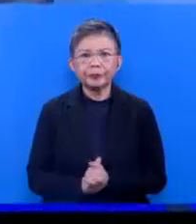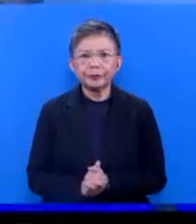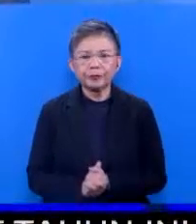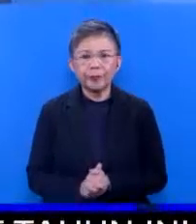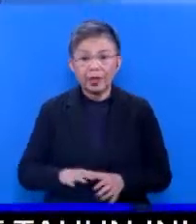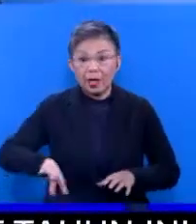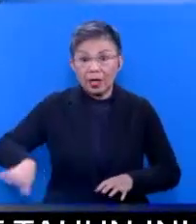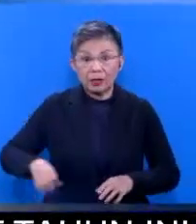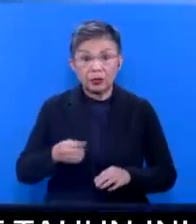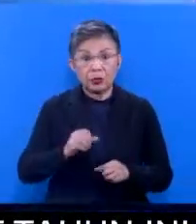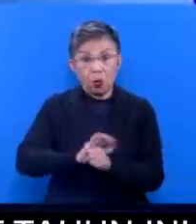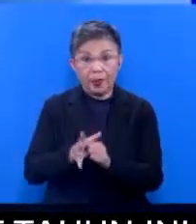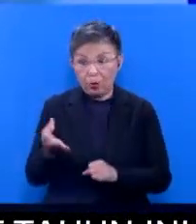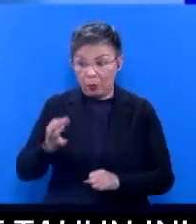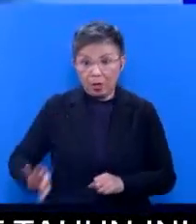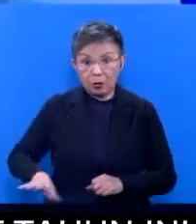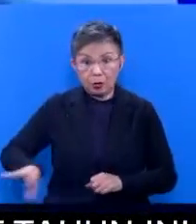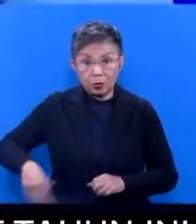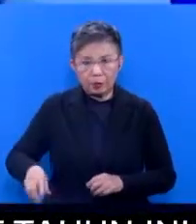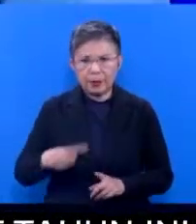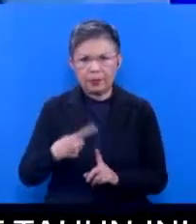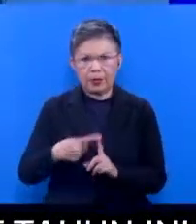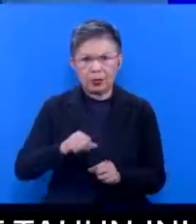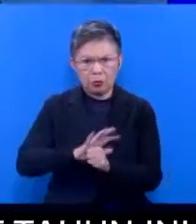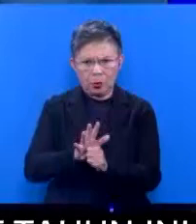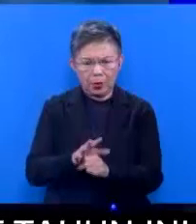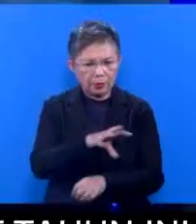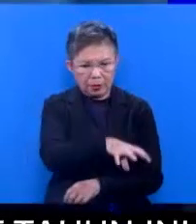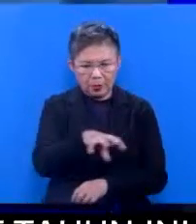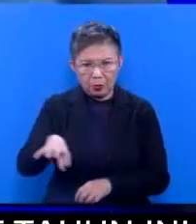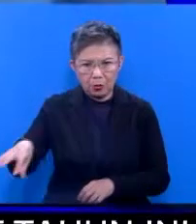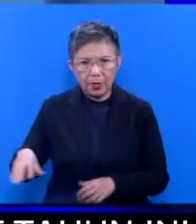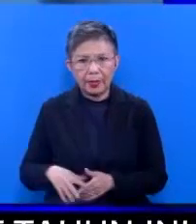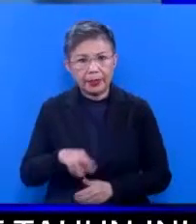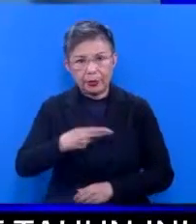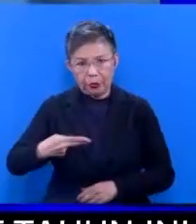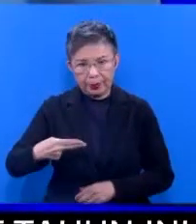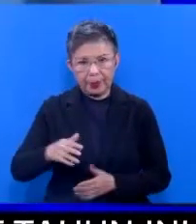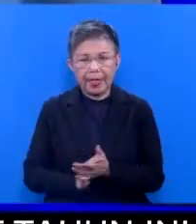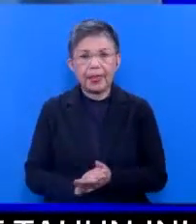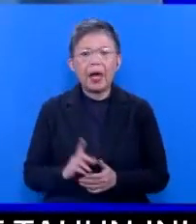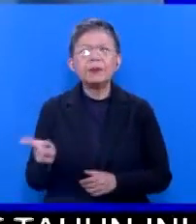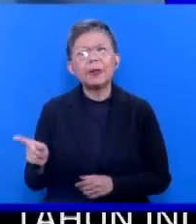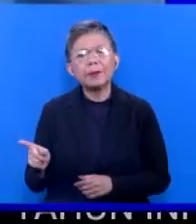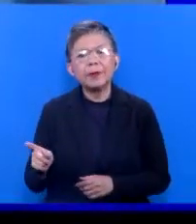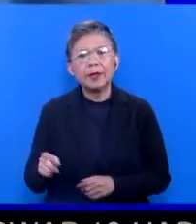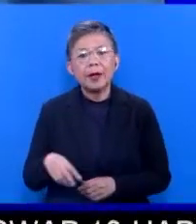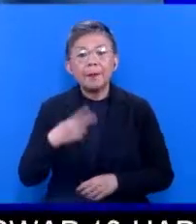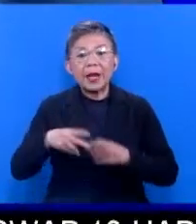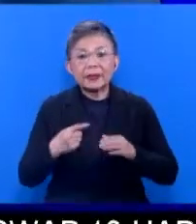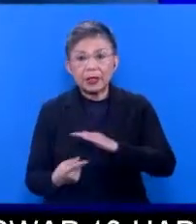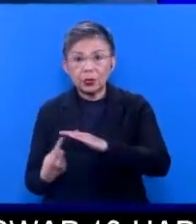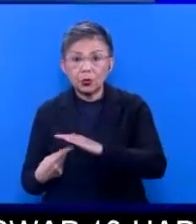Klaster keluarga masih mendominasi kasus positif COVID-19 di beberapa wilayah di Indonesia. Hal ini disebabkan pelaksanaan